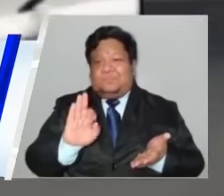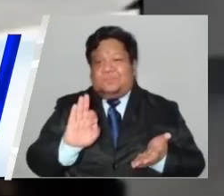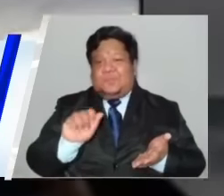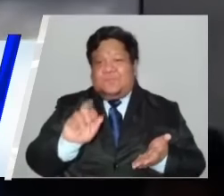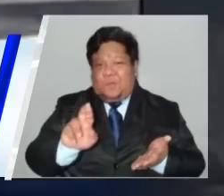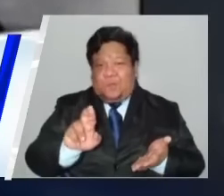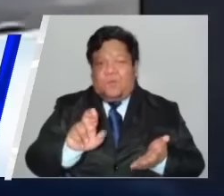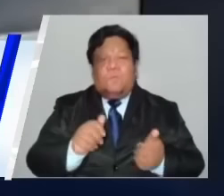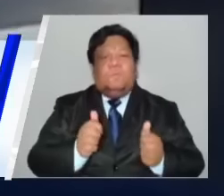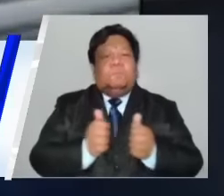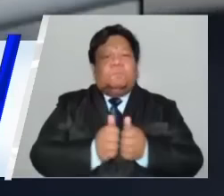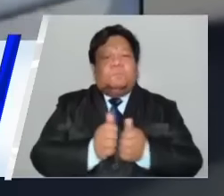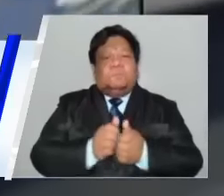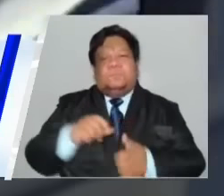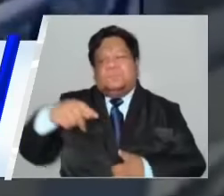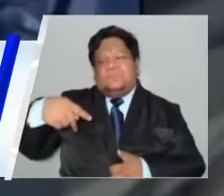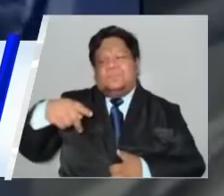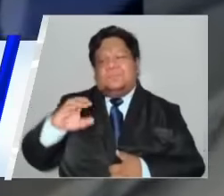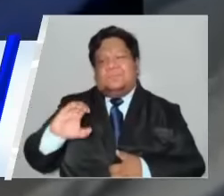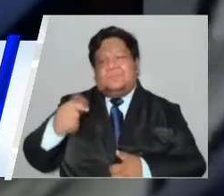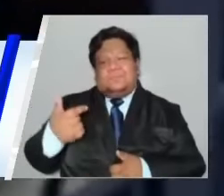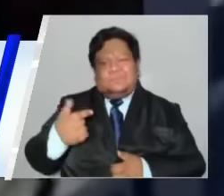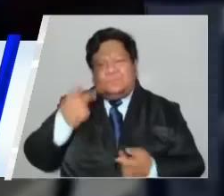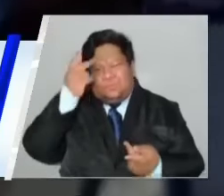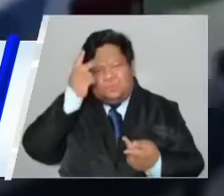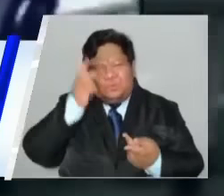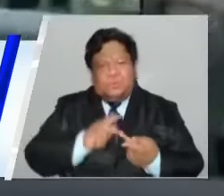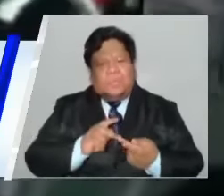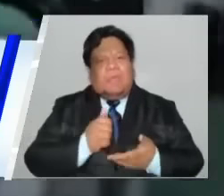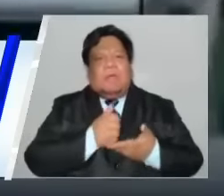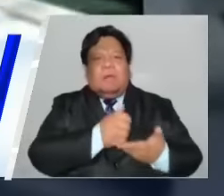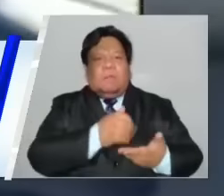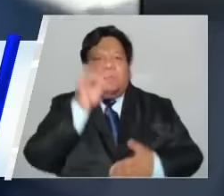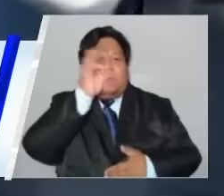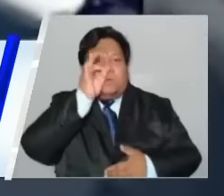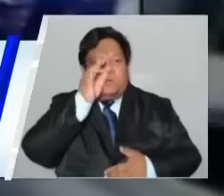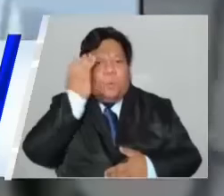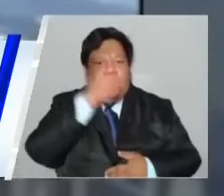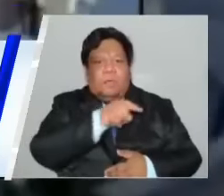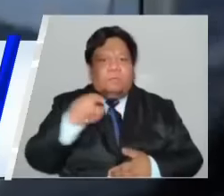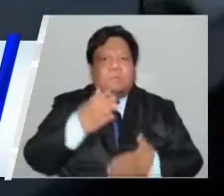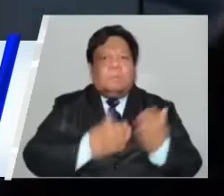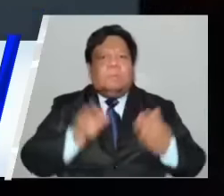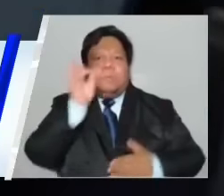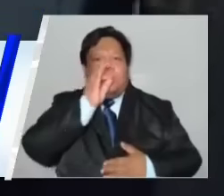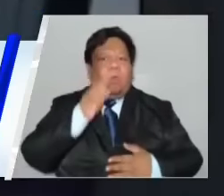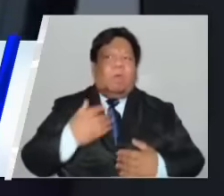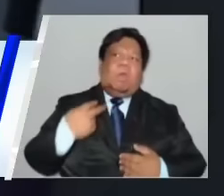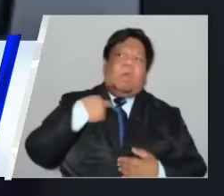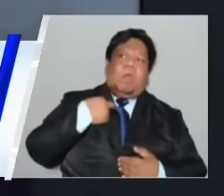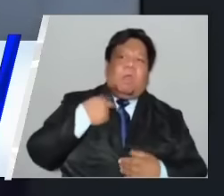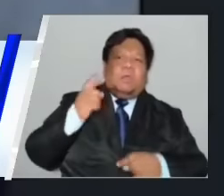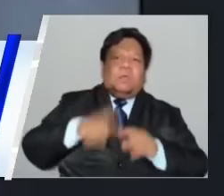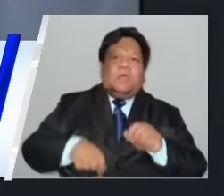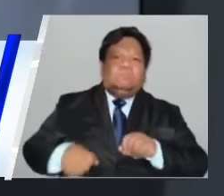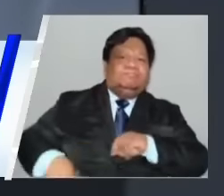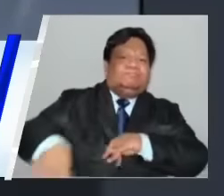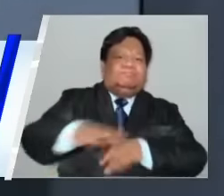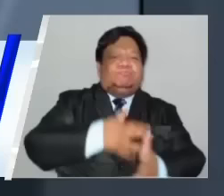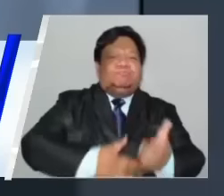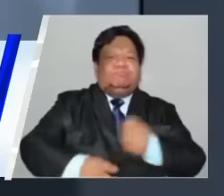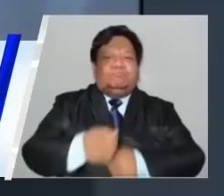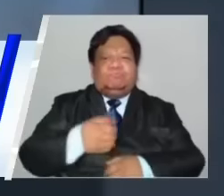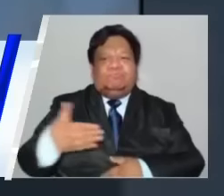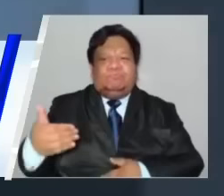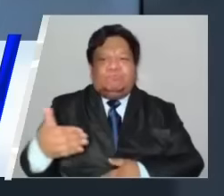mga Pilipino pinipigilan daw mangisda sa lugar. Ang BRP Dato Pangkaw ng BFAR dinikitan at sinagi rin ang tagiliran ng